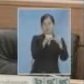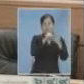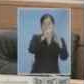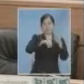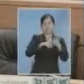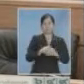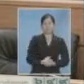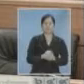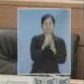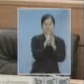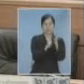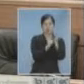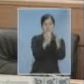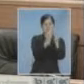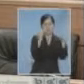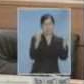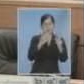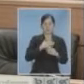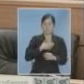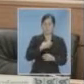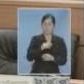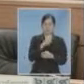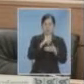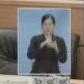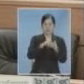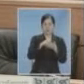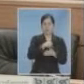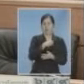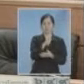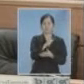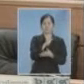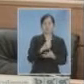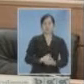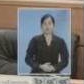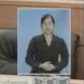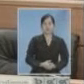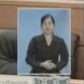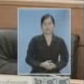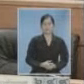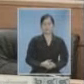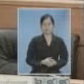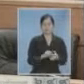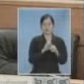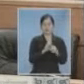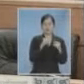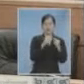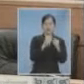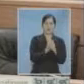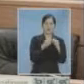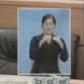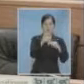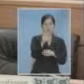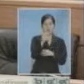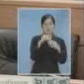ฎหมายรัฐธรรมนูญนี้ผมก็ไม่อยากให้แก้ในเรื่องของสว.เพราะว่าพวกผม